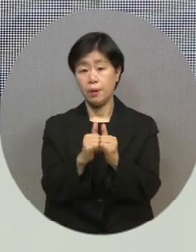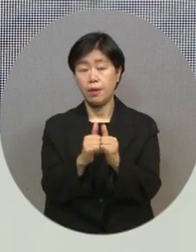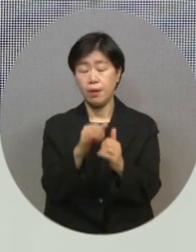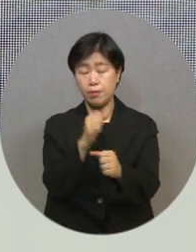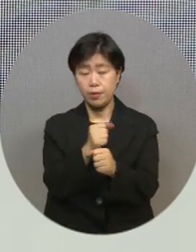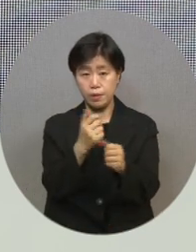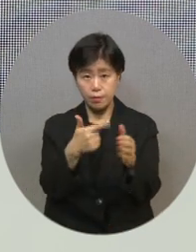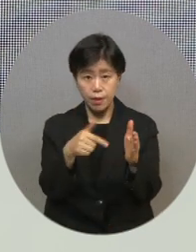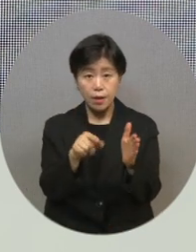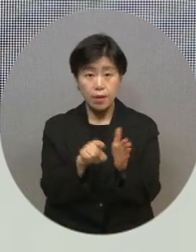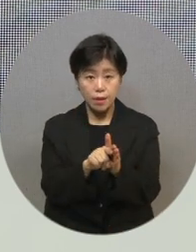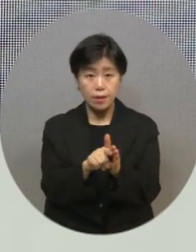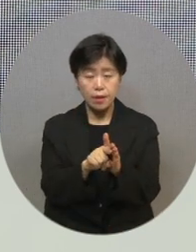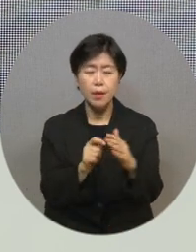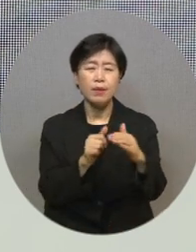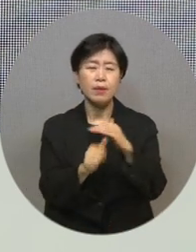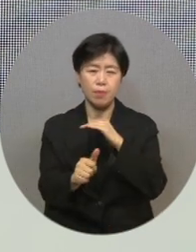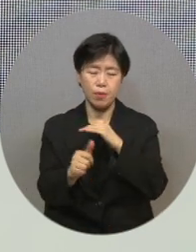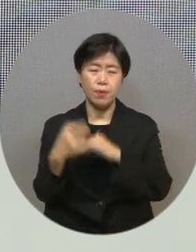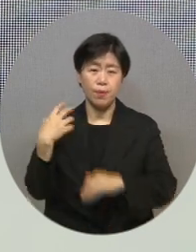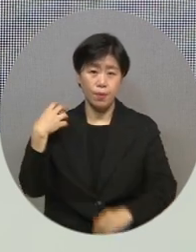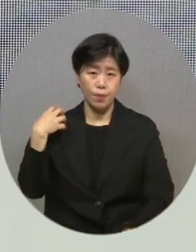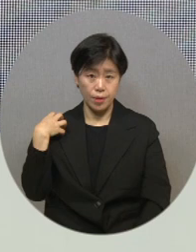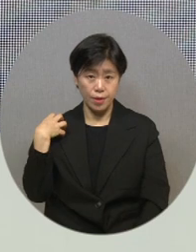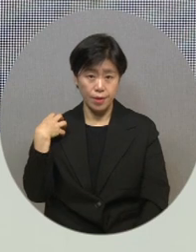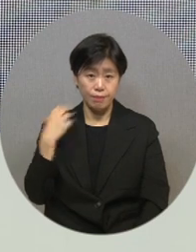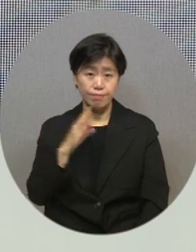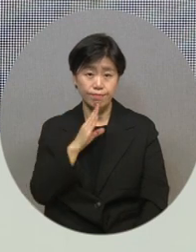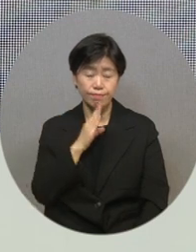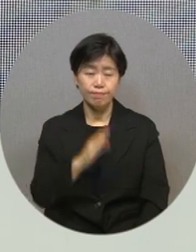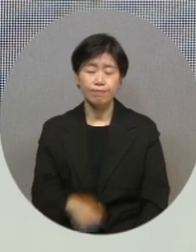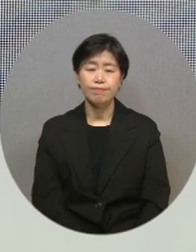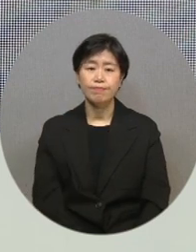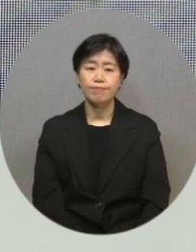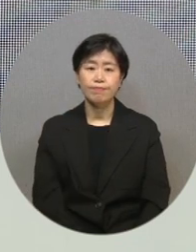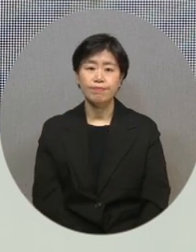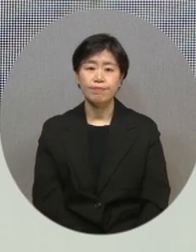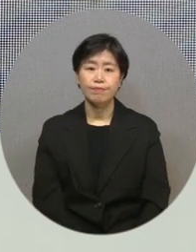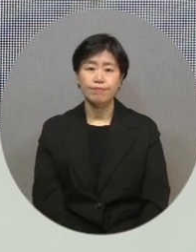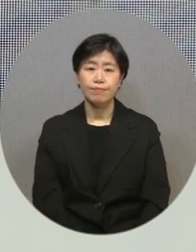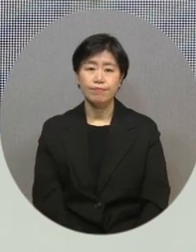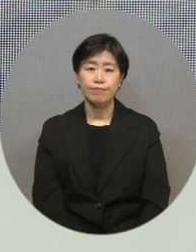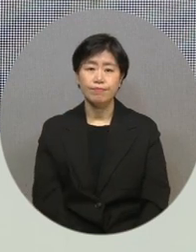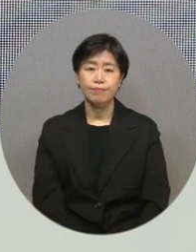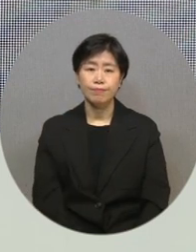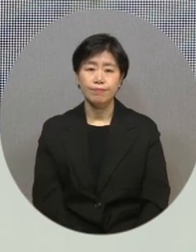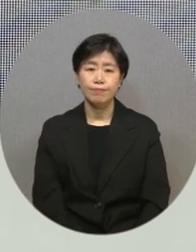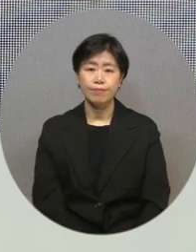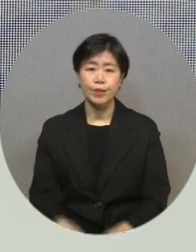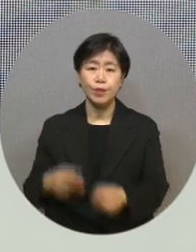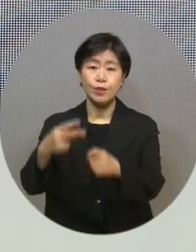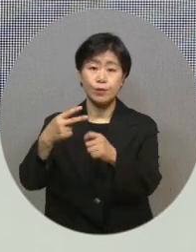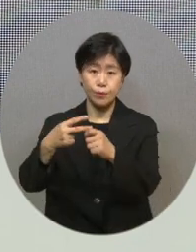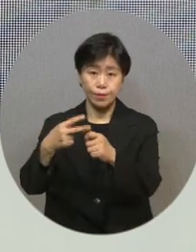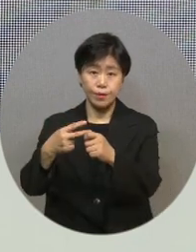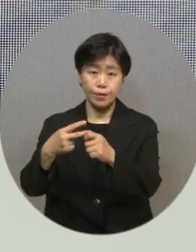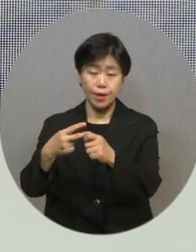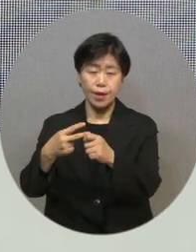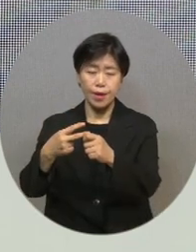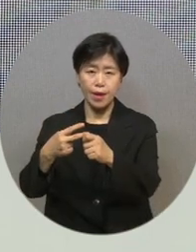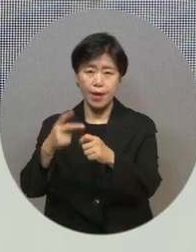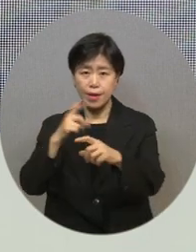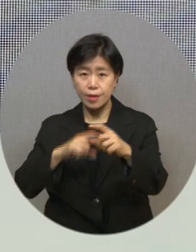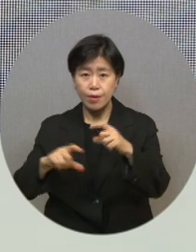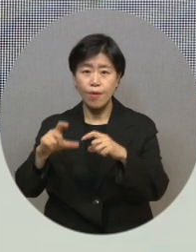대한민국의 대표 기관으로 모다 알고 있어요 그런데이 개발원은 제 2의 도약을에